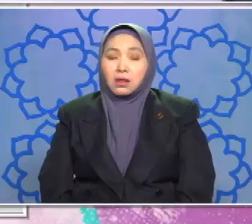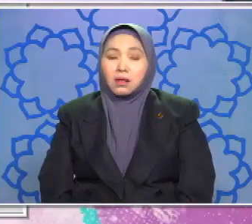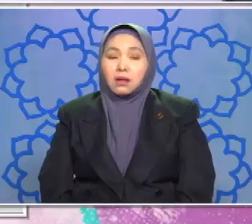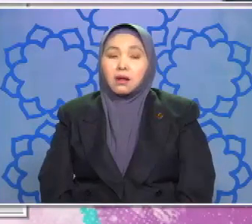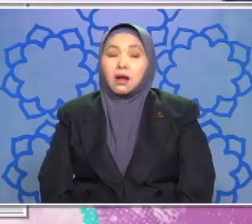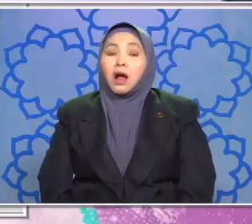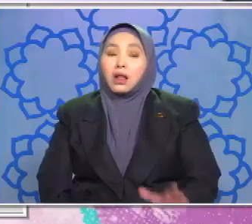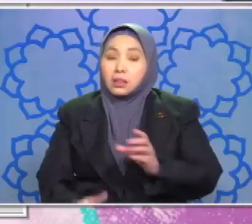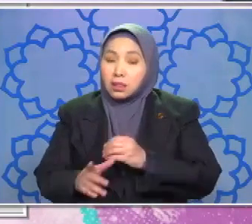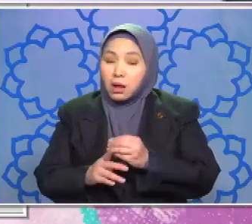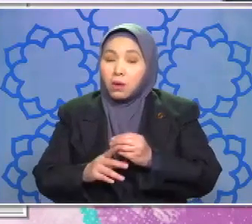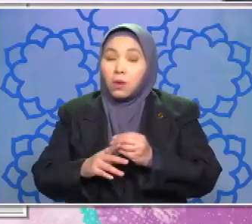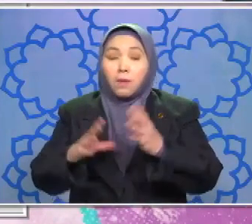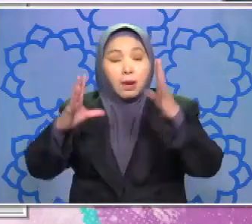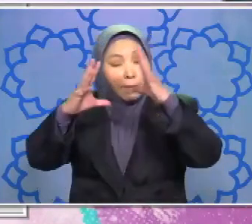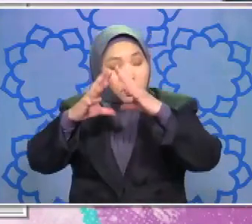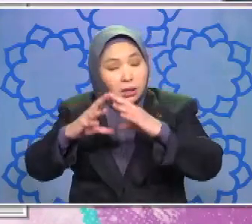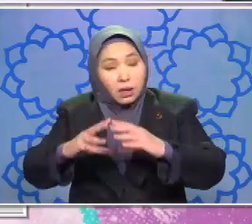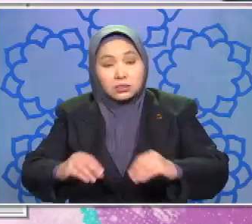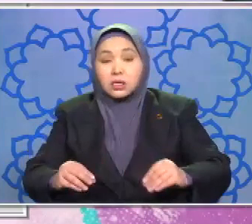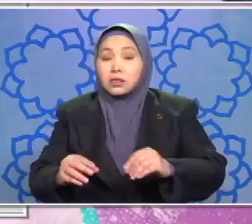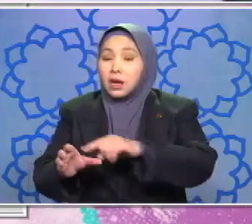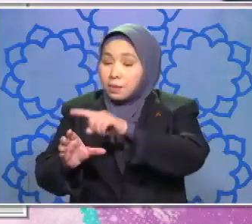أَوْ يَأْخُذَهُمْ عَلَى